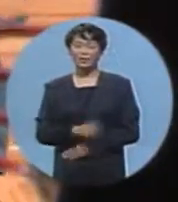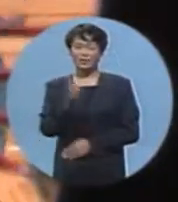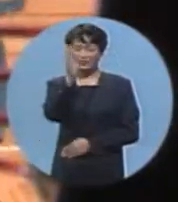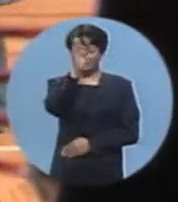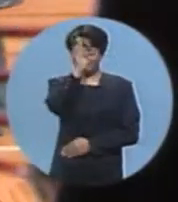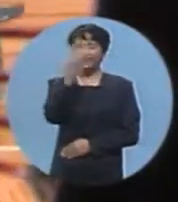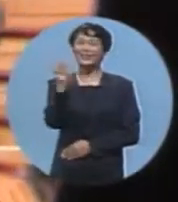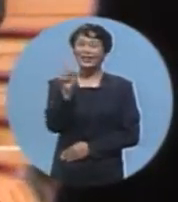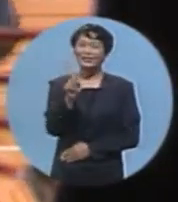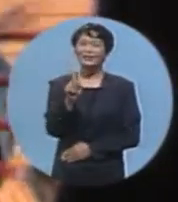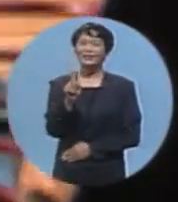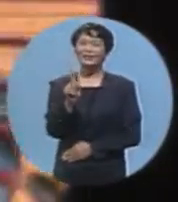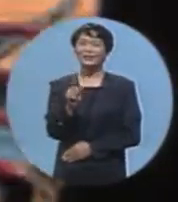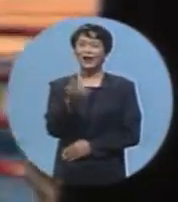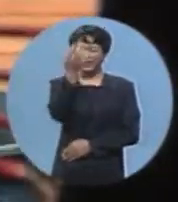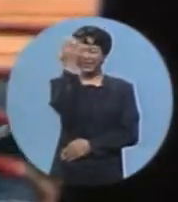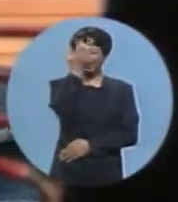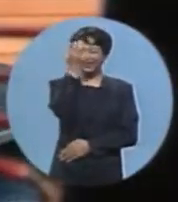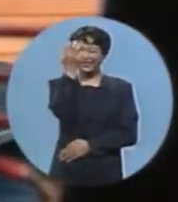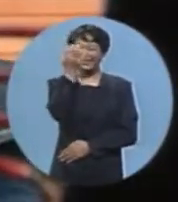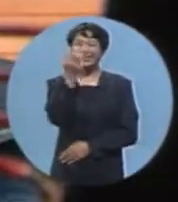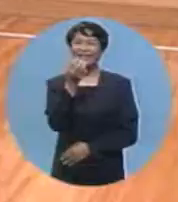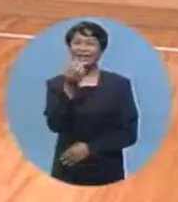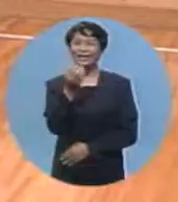なんだよ、ちょっと待ってくれ。あ、いててて、